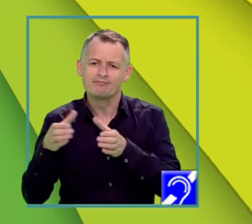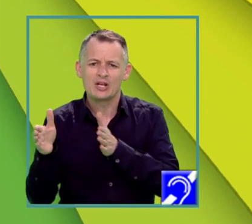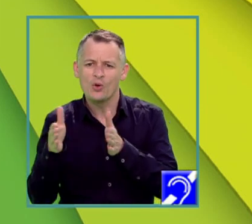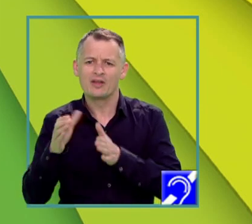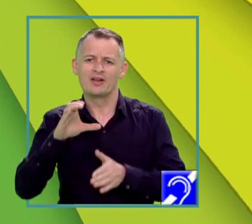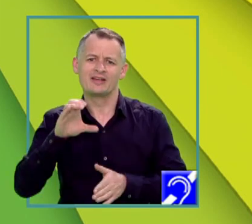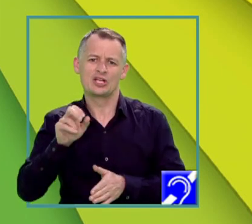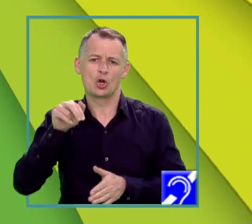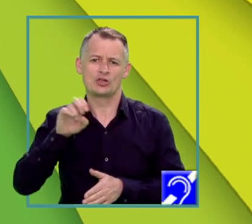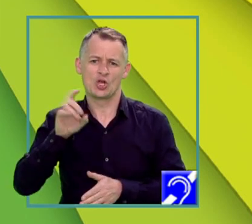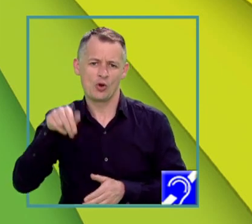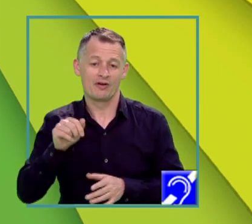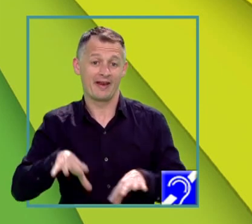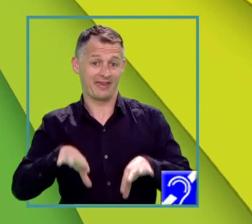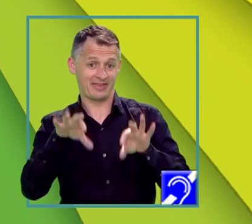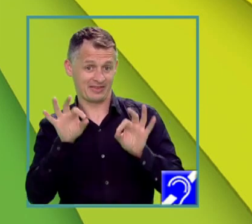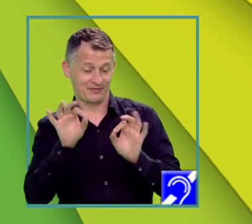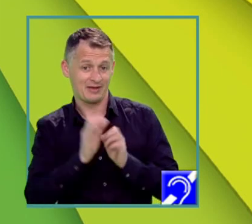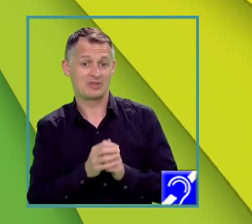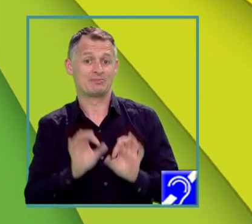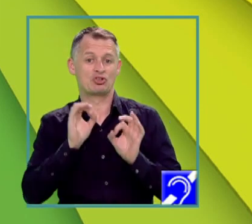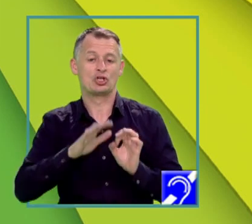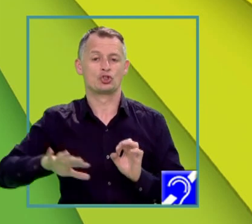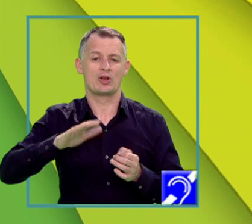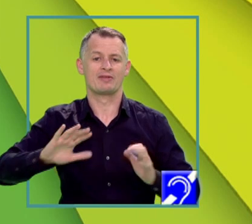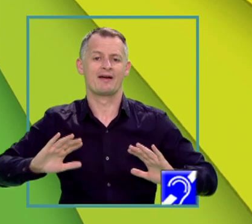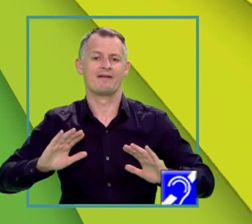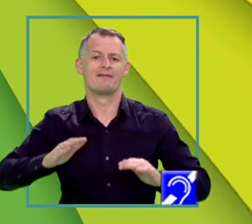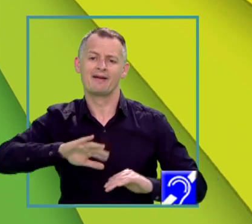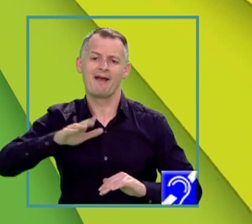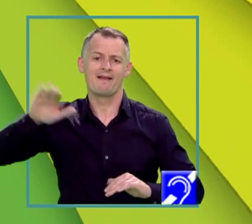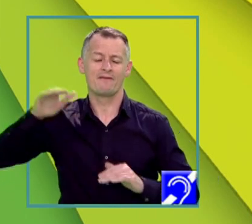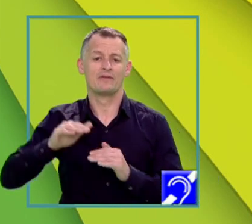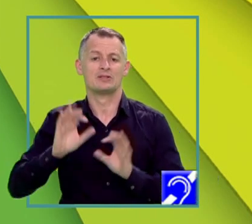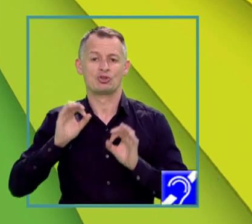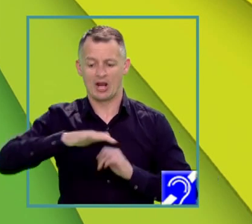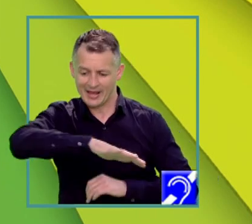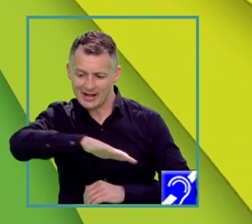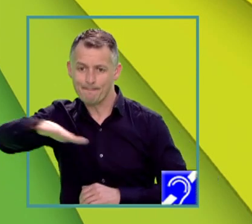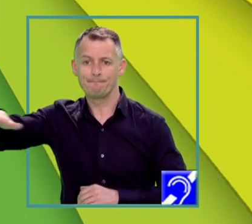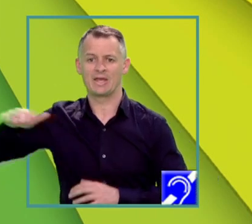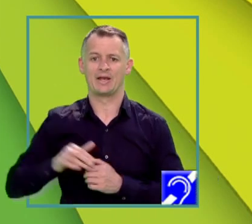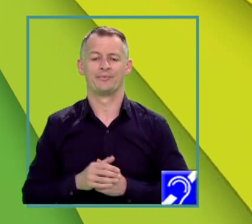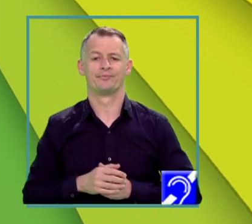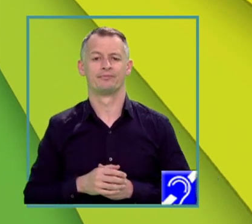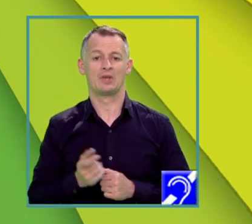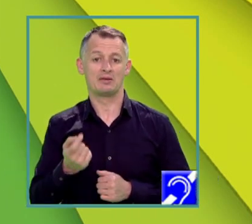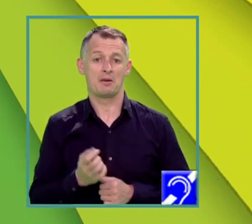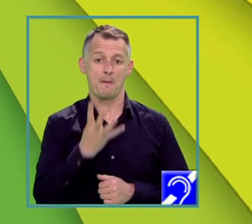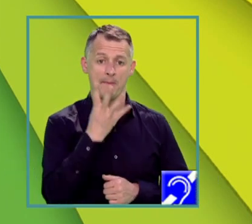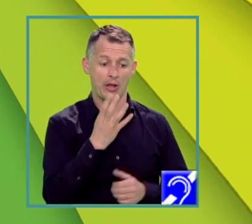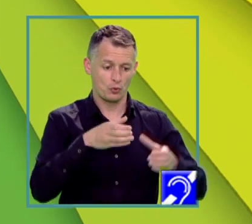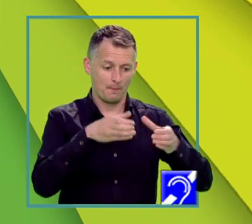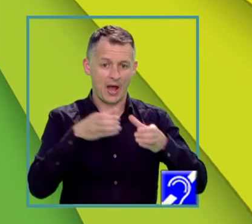fertile la identificam desigur în unitățile de relief de tip câmpie iar din cele patru perechi oferite cele